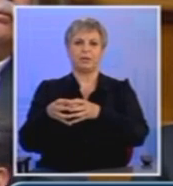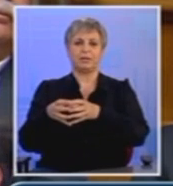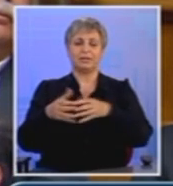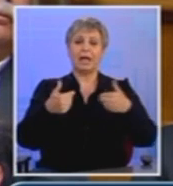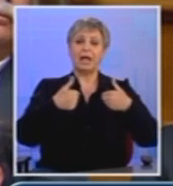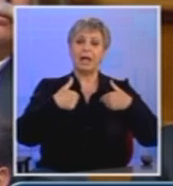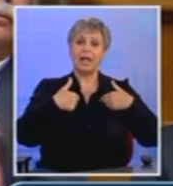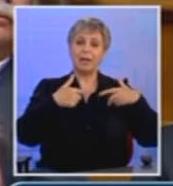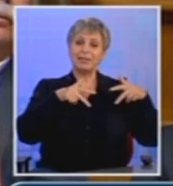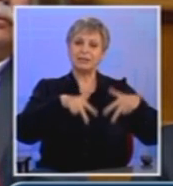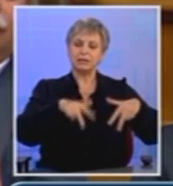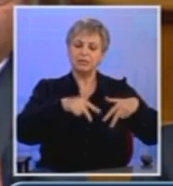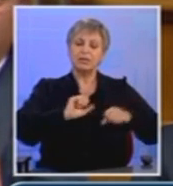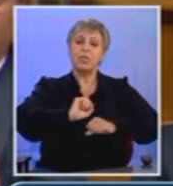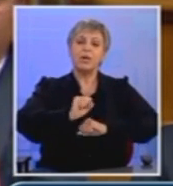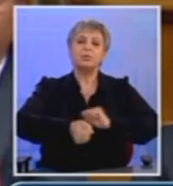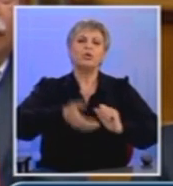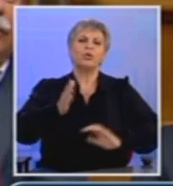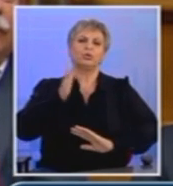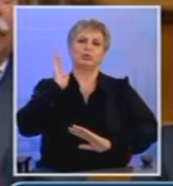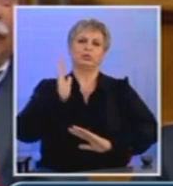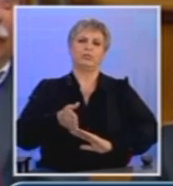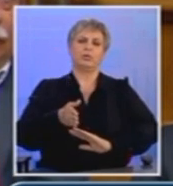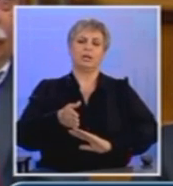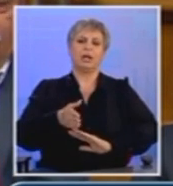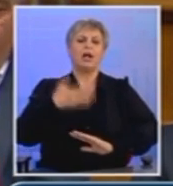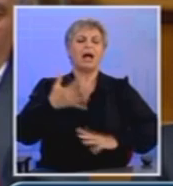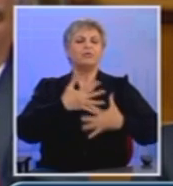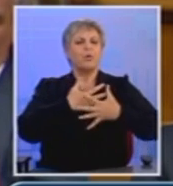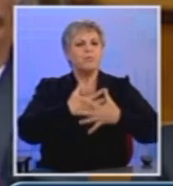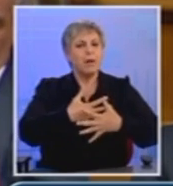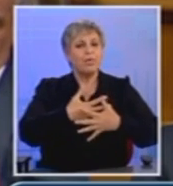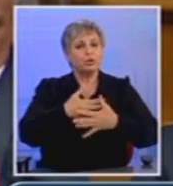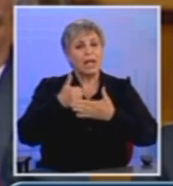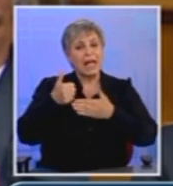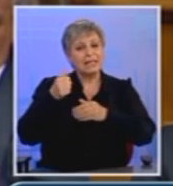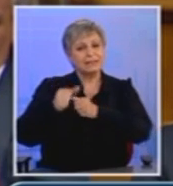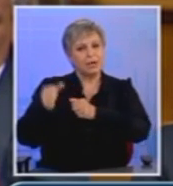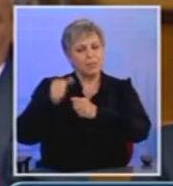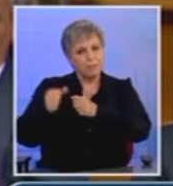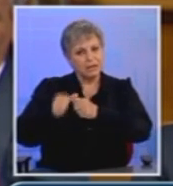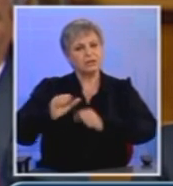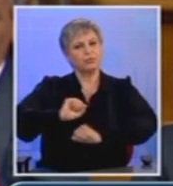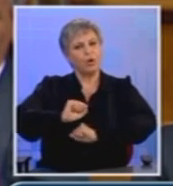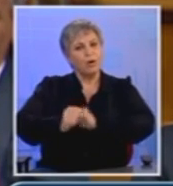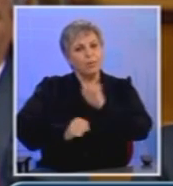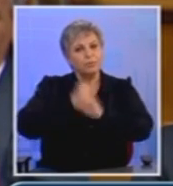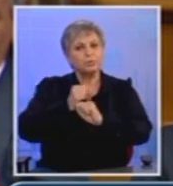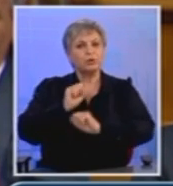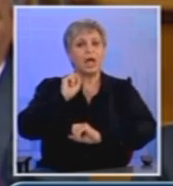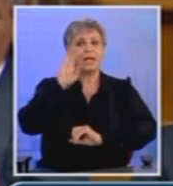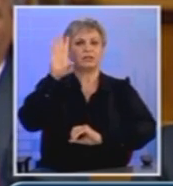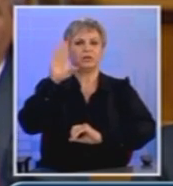δυνατόν με το ίδιο πάθος που πάλεψε ξ μήνες τώρα αυτό τον άνισο αγώνα στο